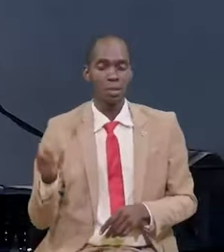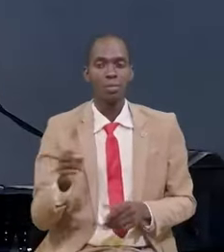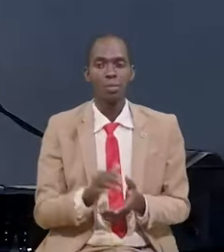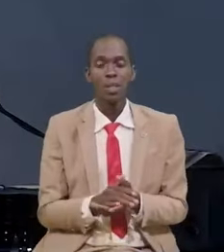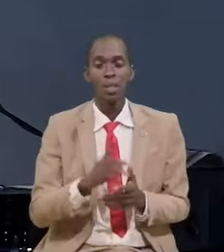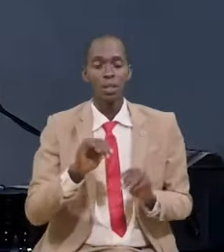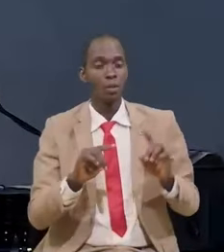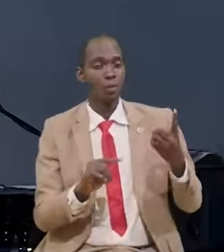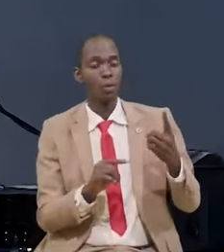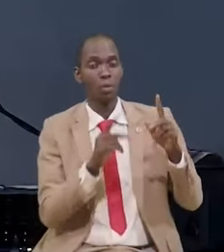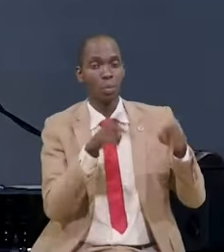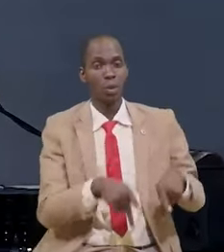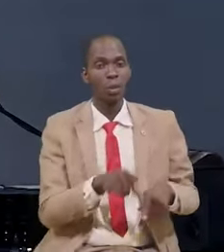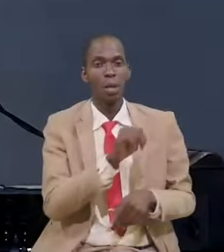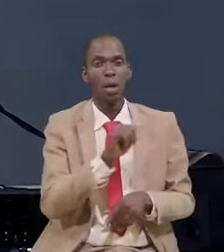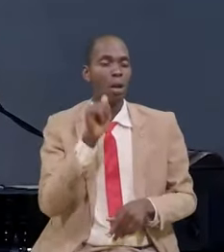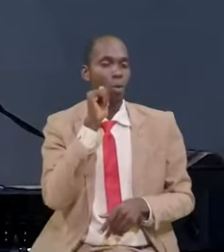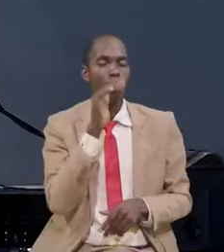La première personne, c'est une femme.